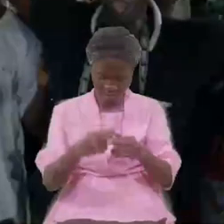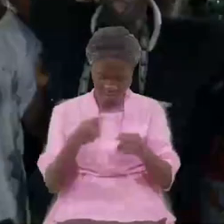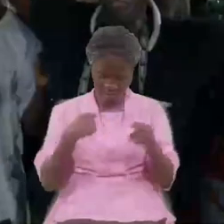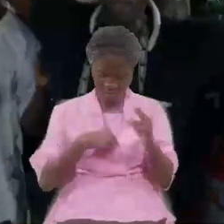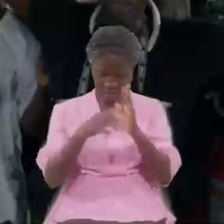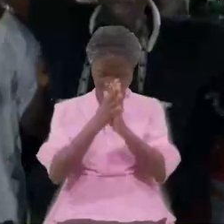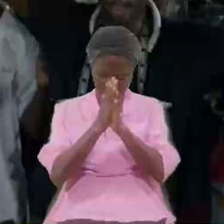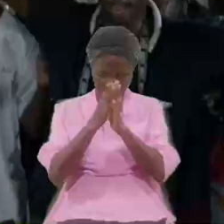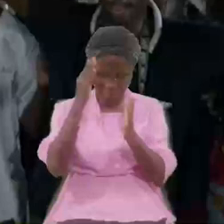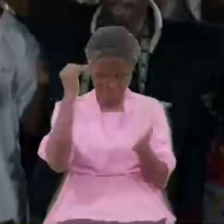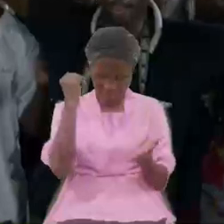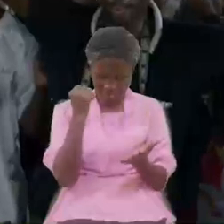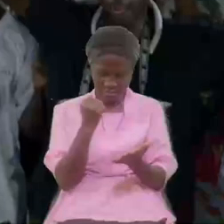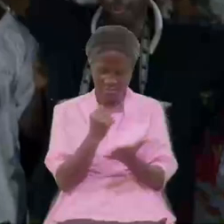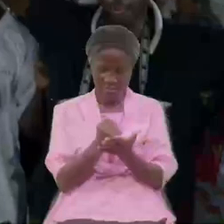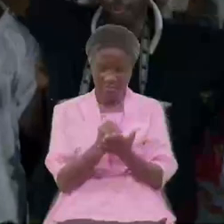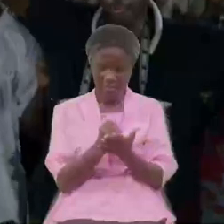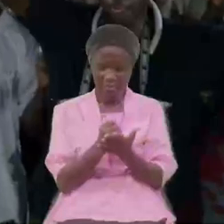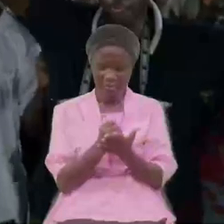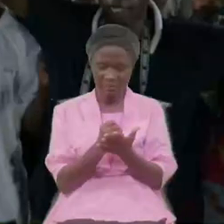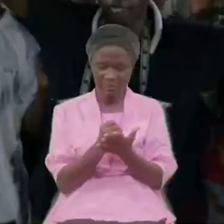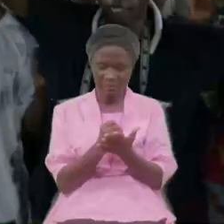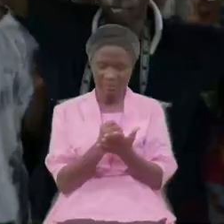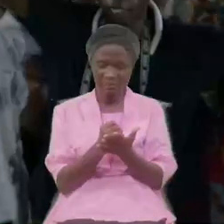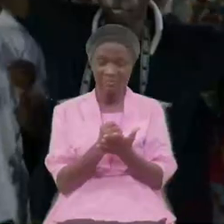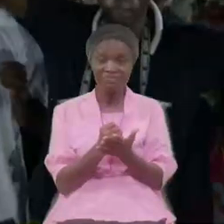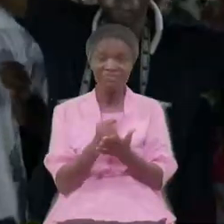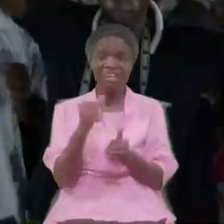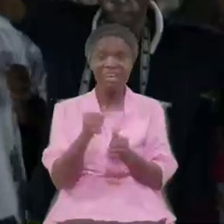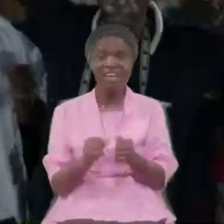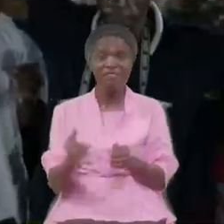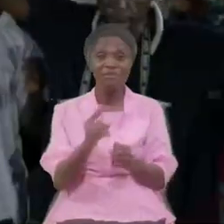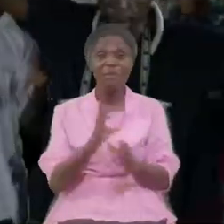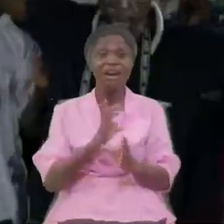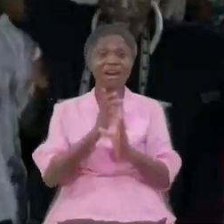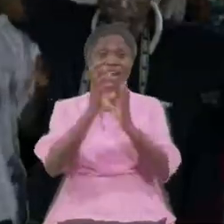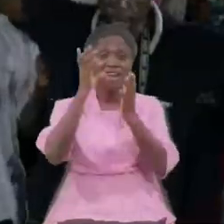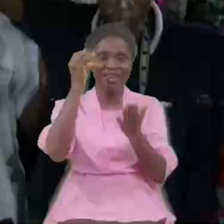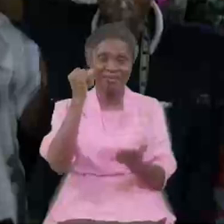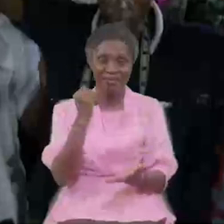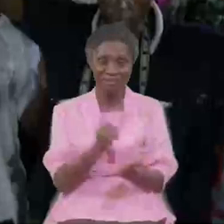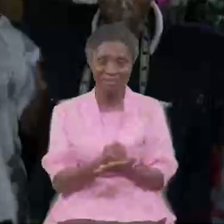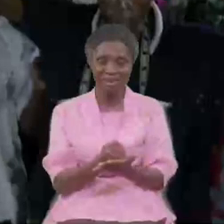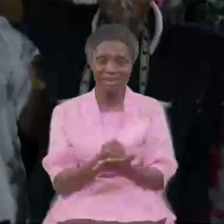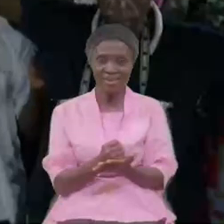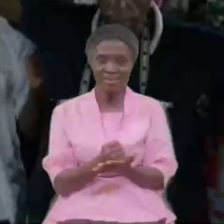Au nom de Jésus, nous prions. Et que tout le monde dise Amen.